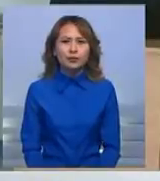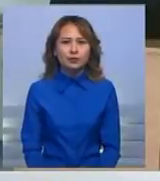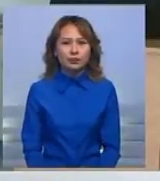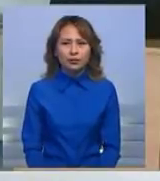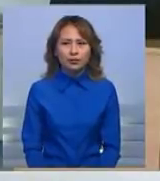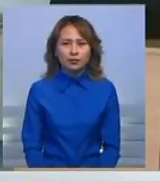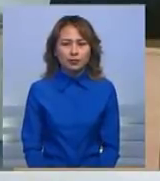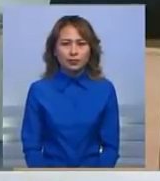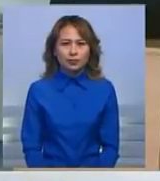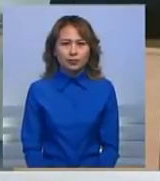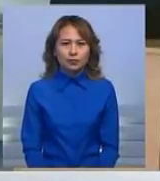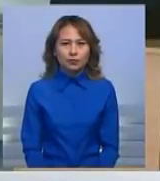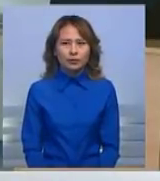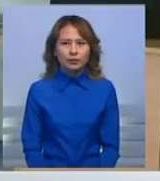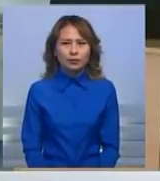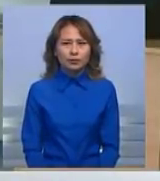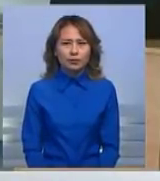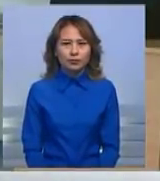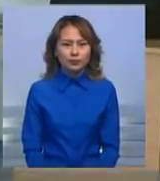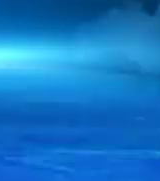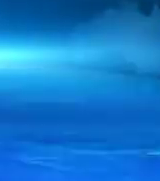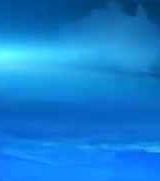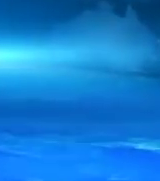Атырау облысы, Хабар 24.